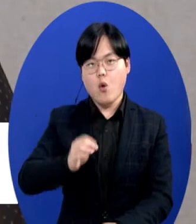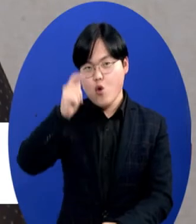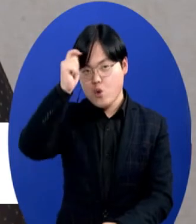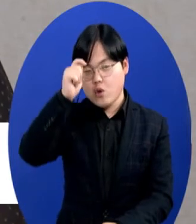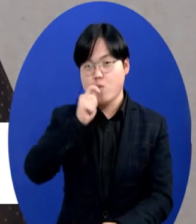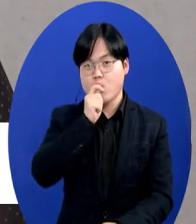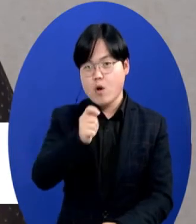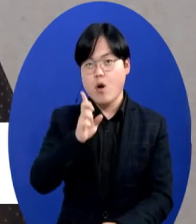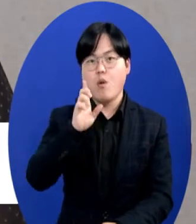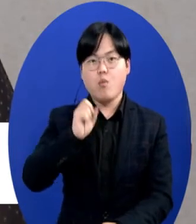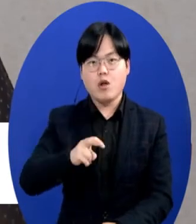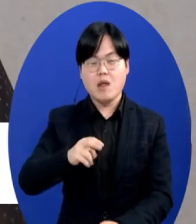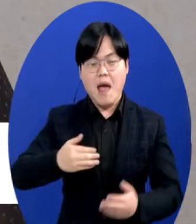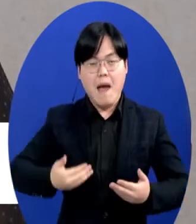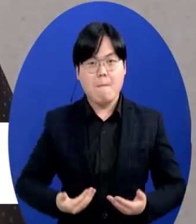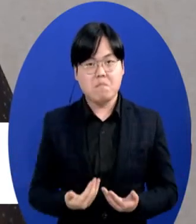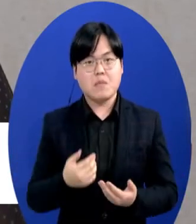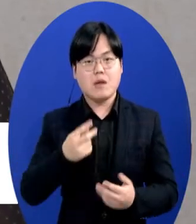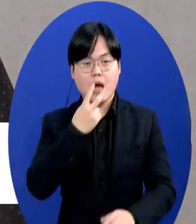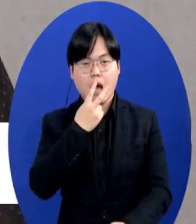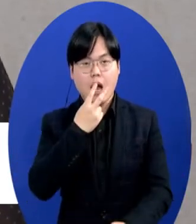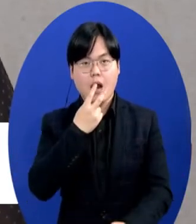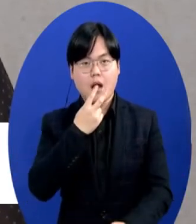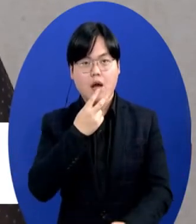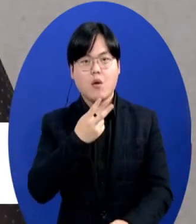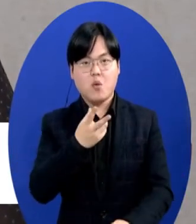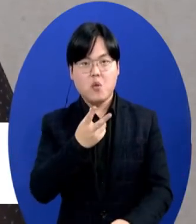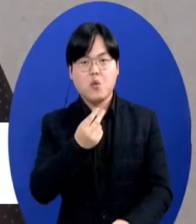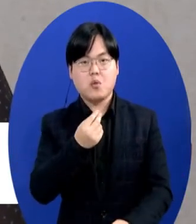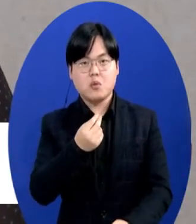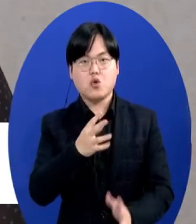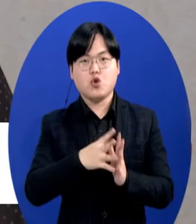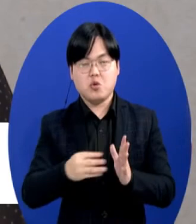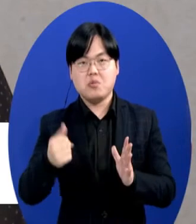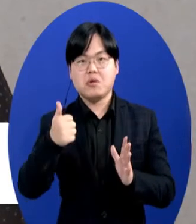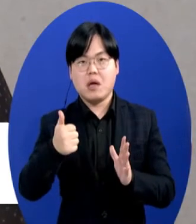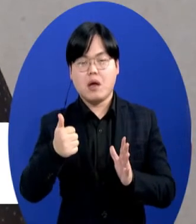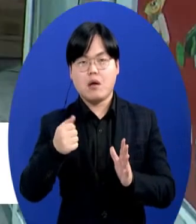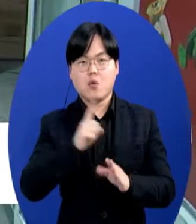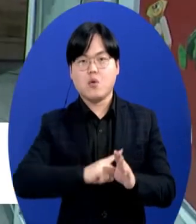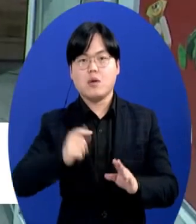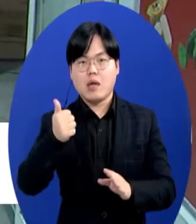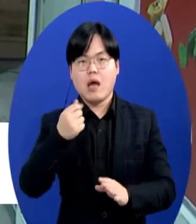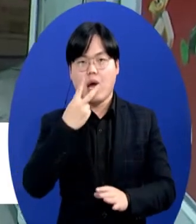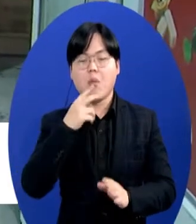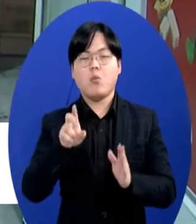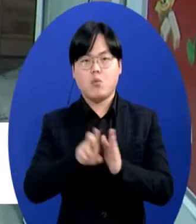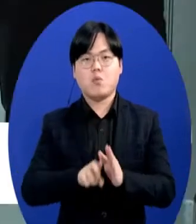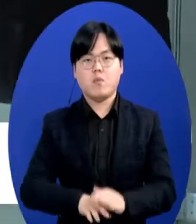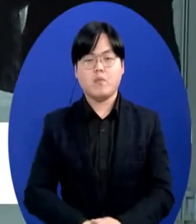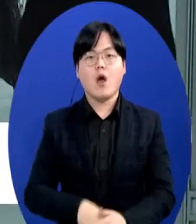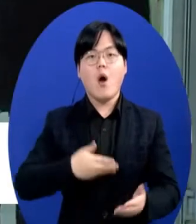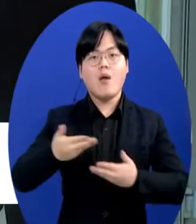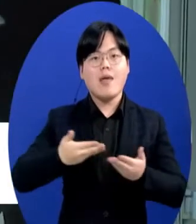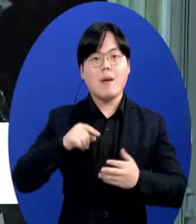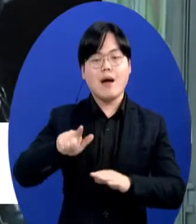хөнгөлт эдлэх юм бол бодит амьдралд бас одоо яг их үнэлцэлтэй тийм ээ тэр хөнгөлтийг эдэлж чадж байна гэж харж байгаа юм. Худалдаа үйлчилгээний